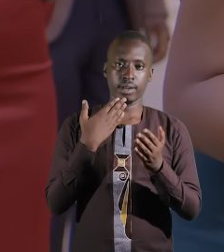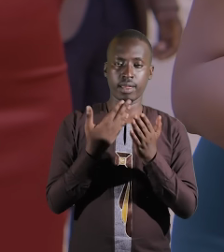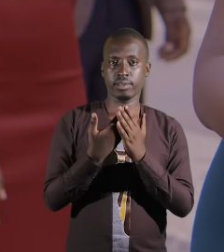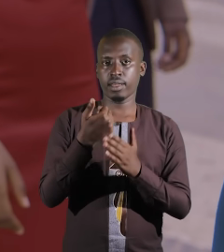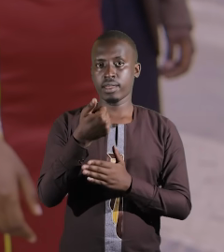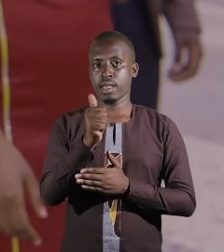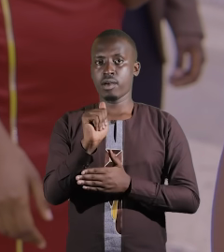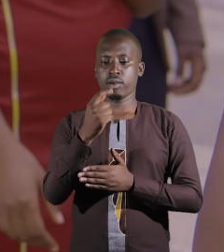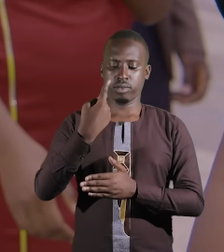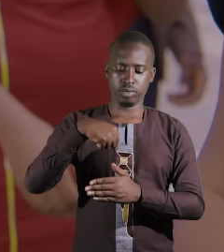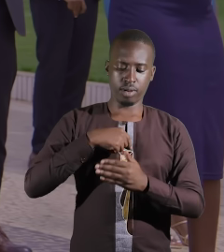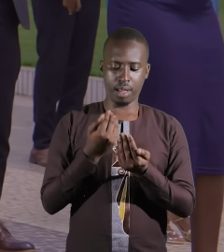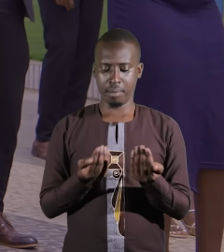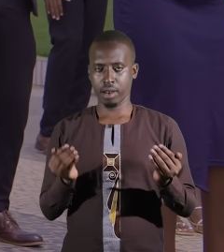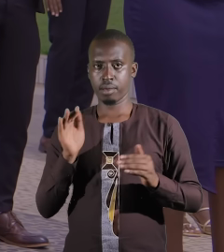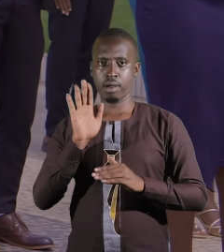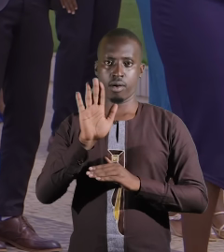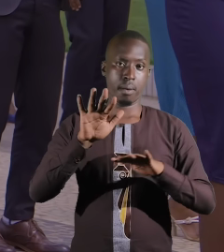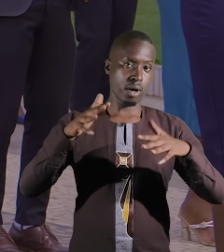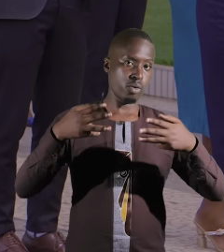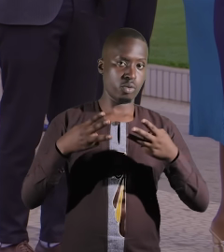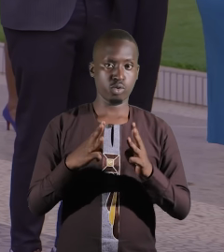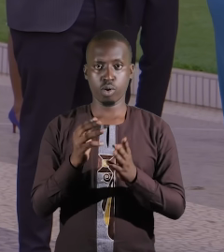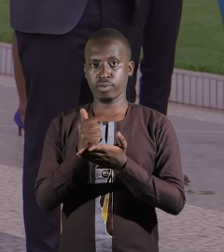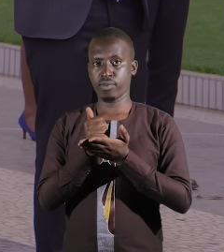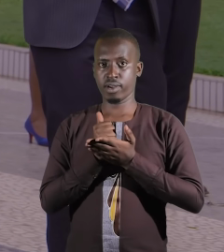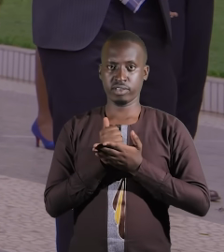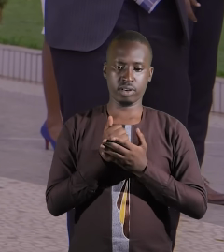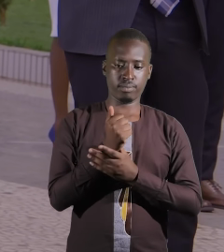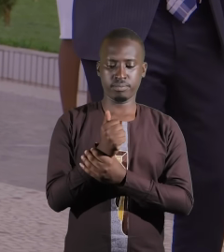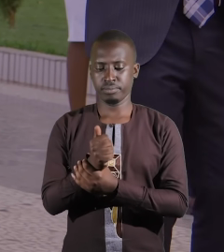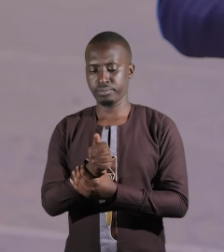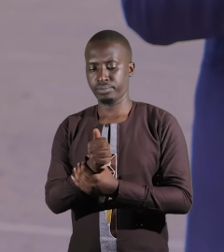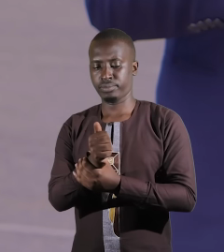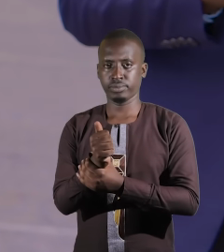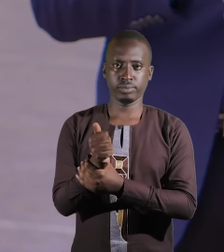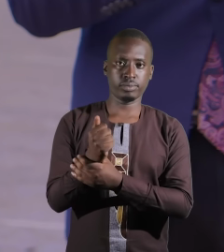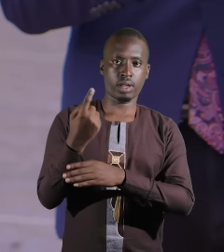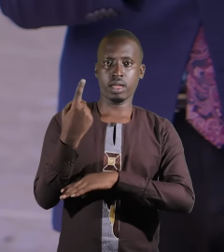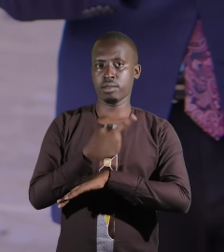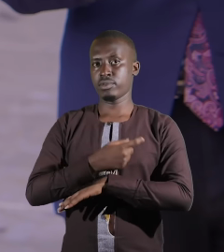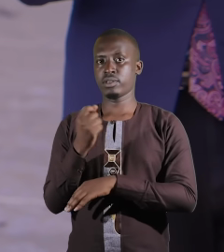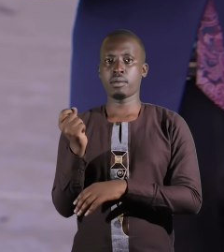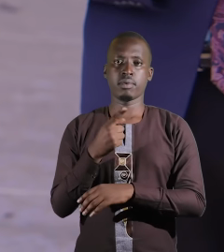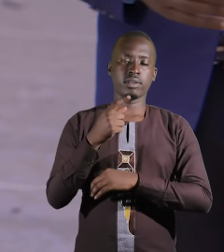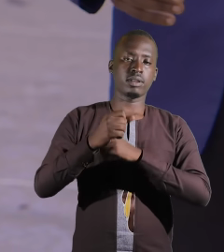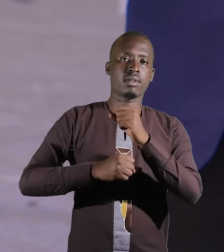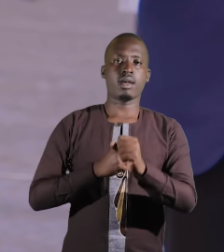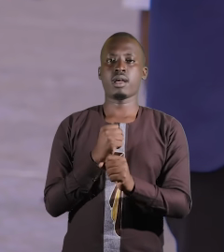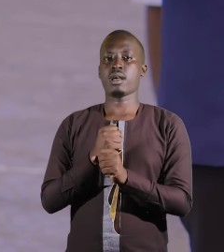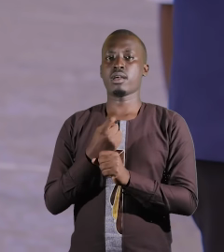yewe kuri twa wana wawe begu kundu wadafasha haturandata imeza mezi